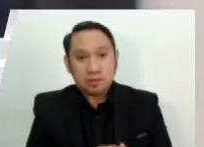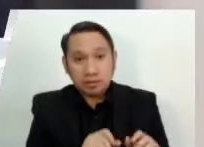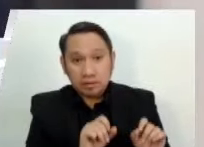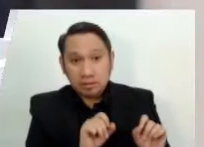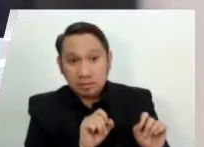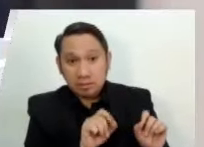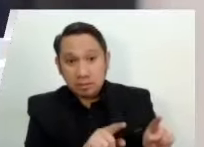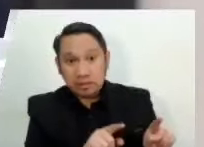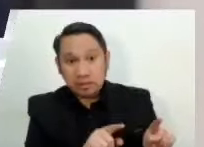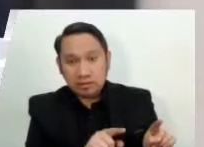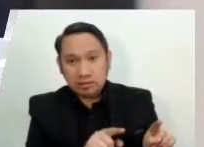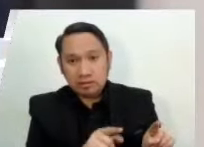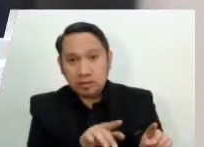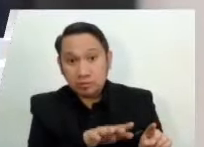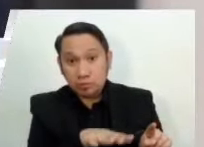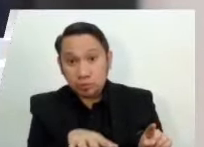mga